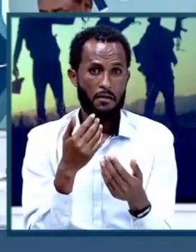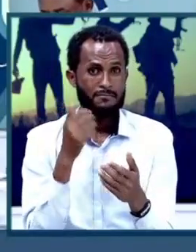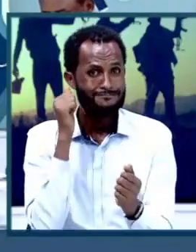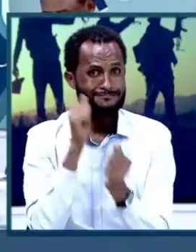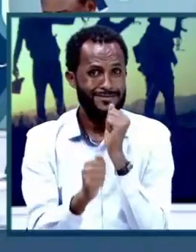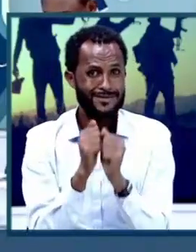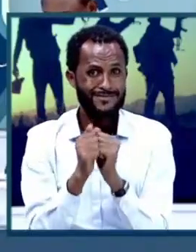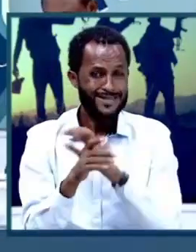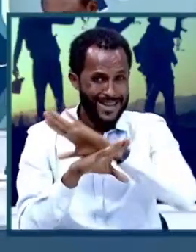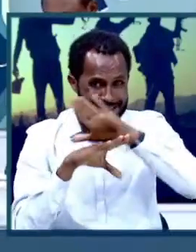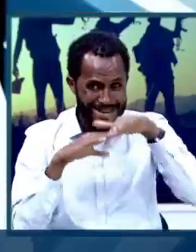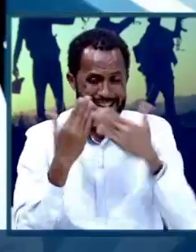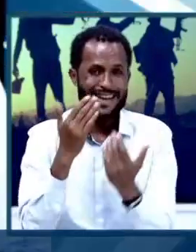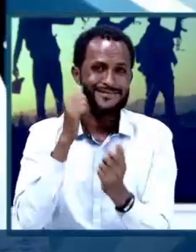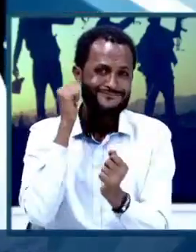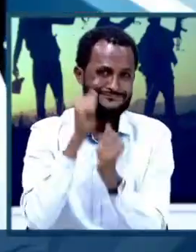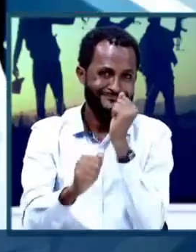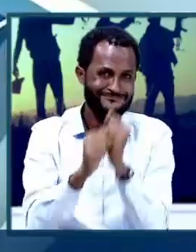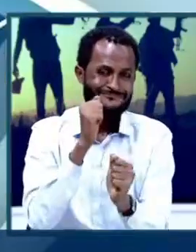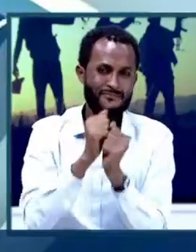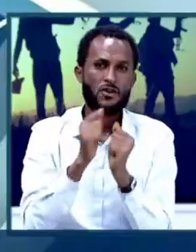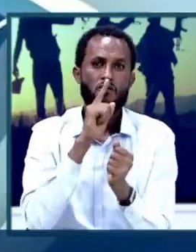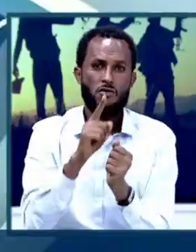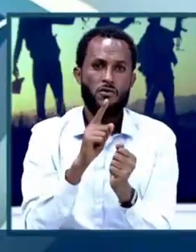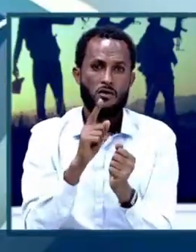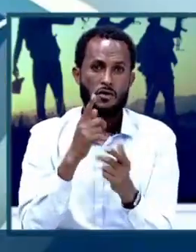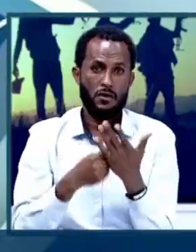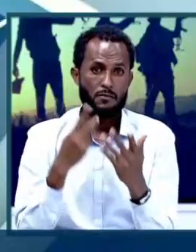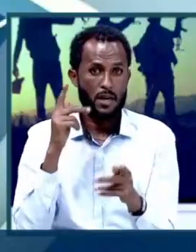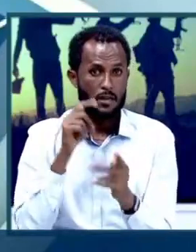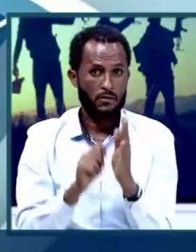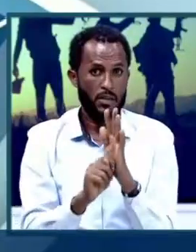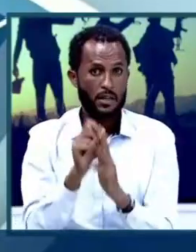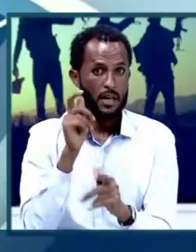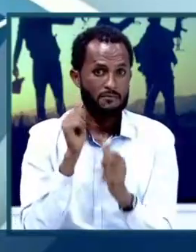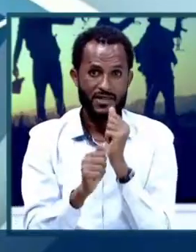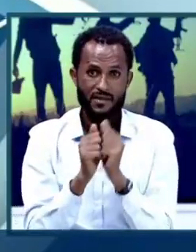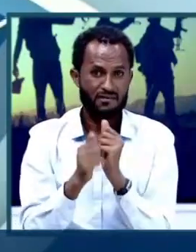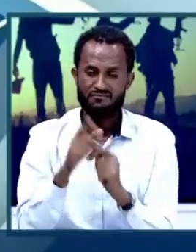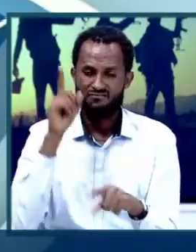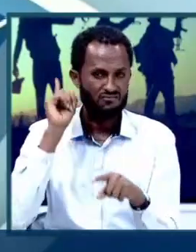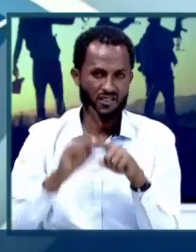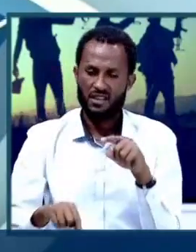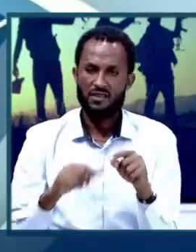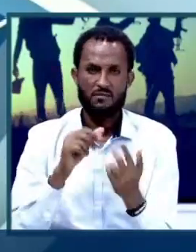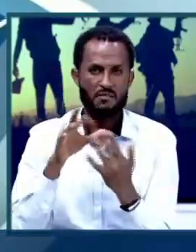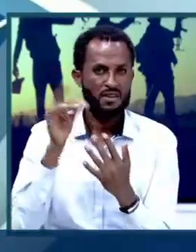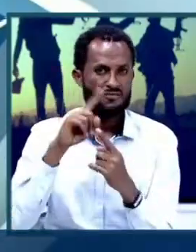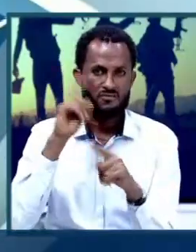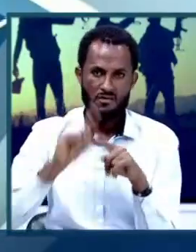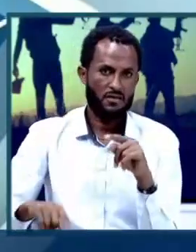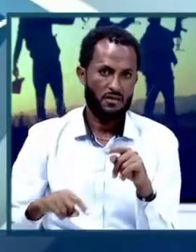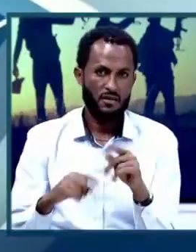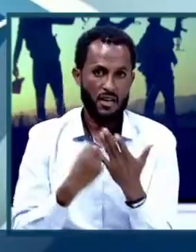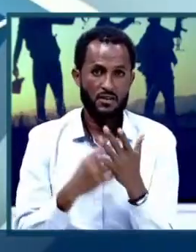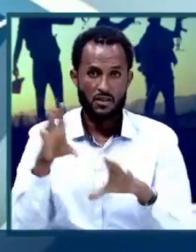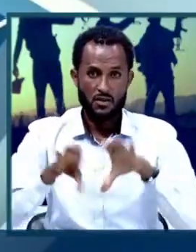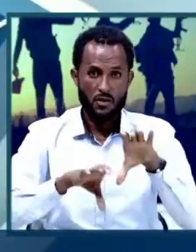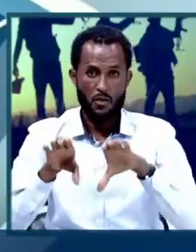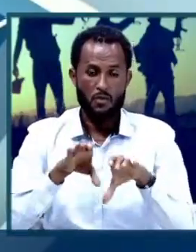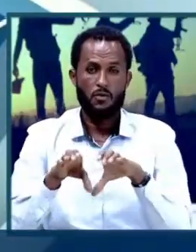ምብራስ ጠቕሊልካ ምውዳ ማለት እዩ ዕንወት ድማ ንህዝቢ ትግራይ መማረፂ ክኸውን ኣይኽእል መጥፋእ ድማ ንህዝቢ ትግራይ መማረፂ ክኸውን ኣይኽእል ሕዚ ነካይዶ